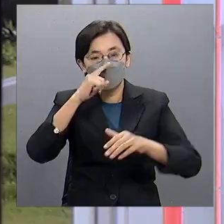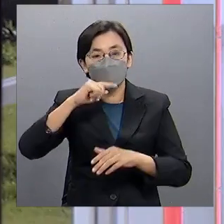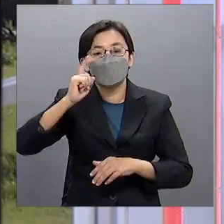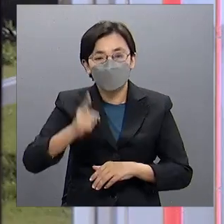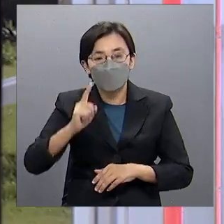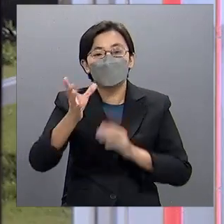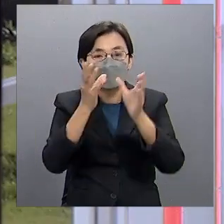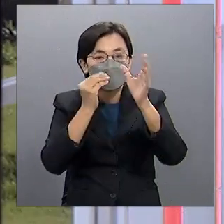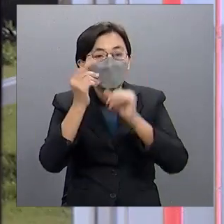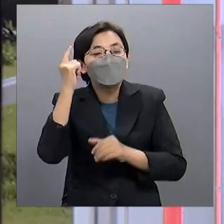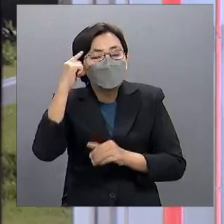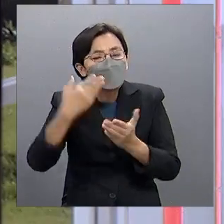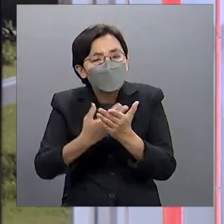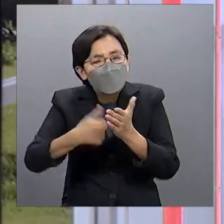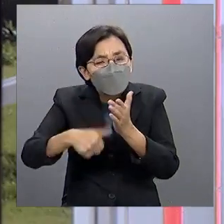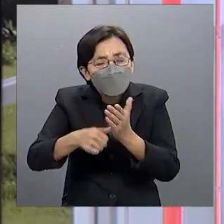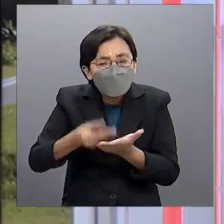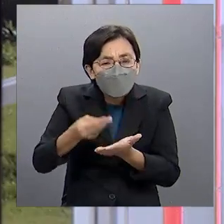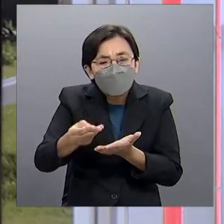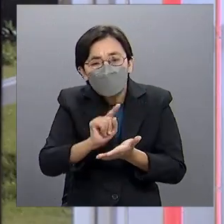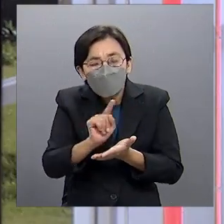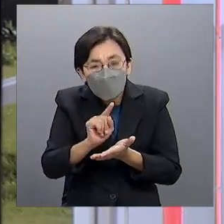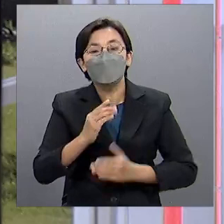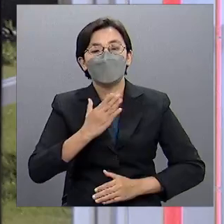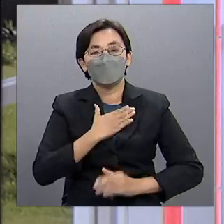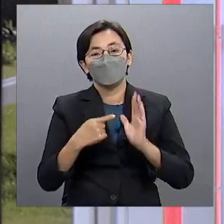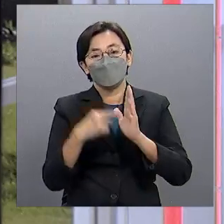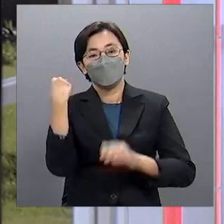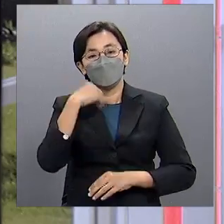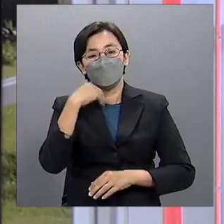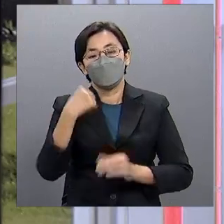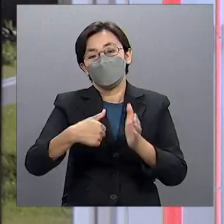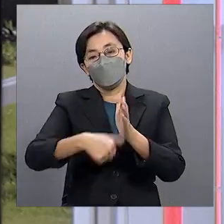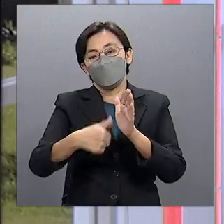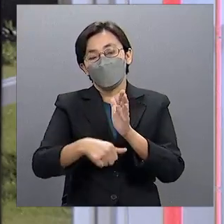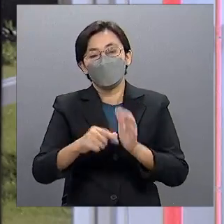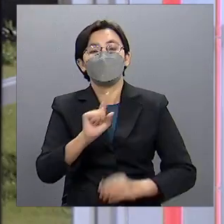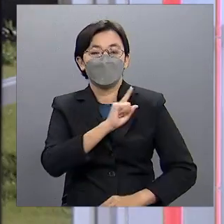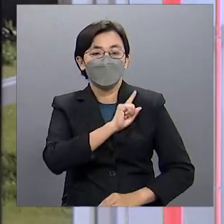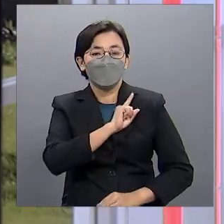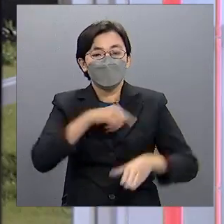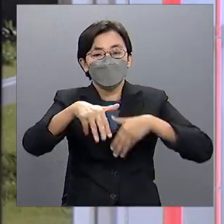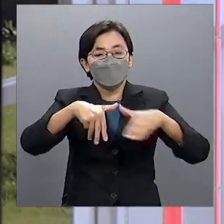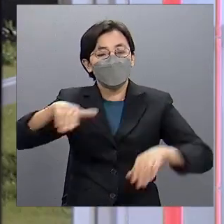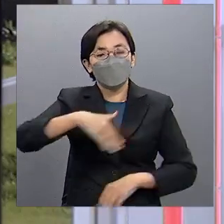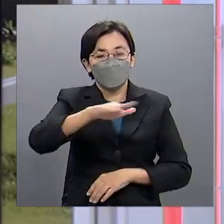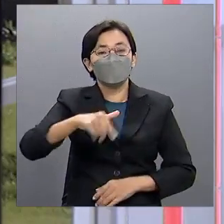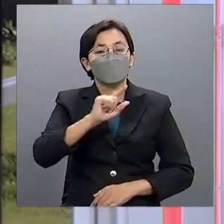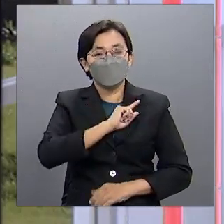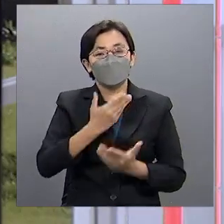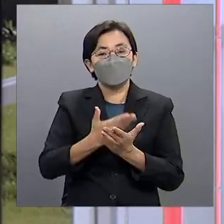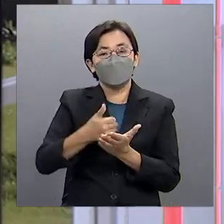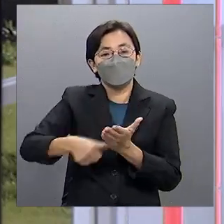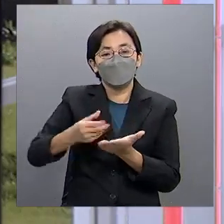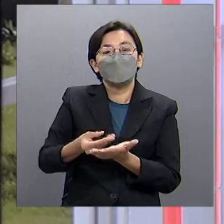รายการของเราก็นำเสนอในเรื่องนี้เสมอๆอีกทั้งภาษีนั้นนำเสนอในหน้าที่ของการรับผิดชอบโดยประชาชนเองแล้วเราก็นำเสนอในเรื่องของมิจฉาชี